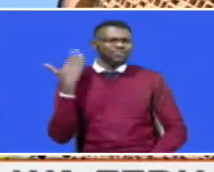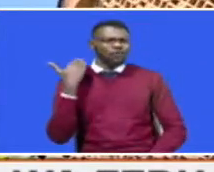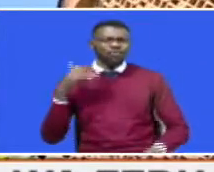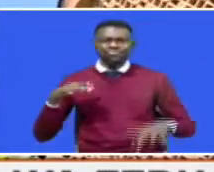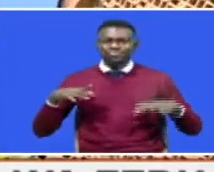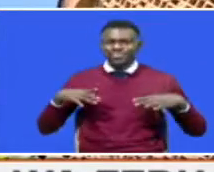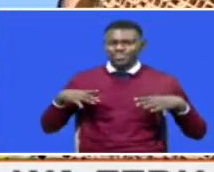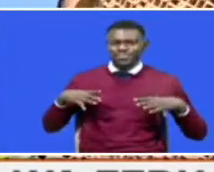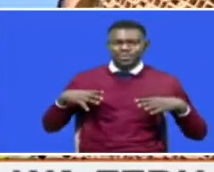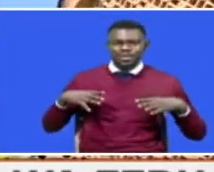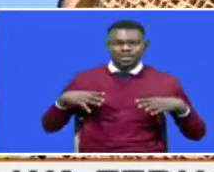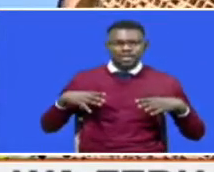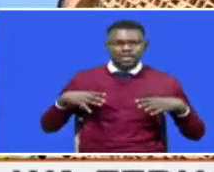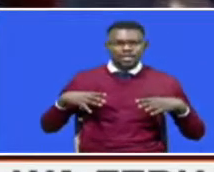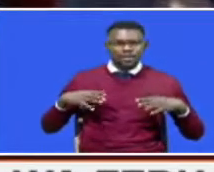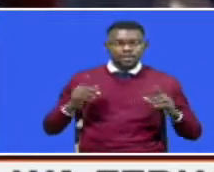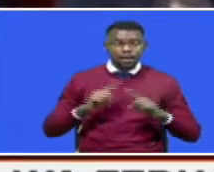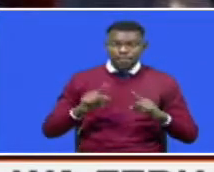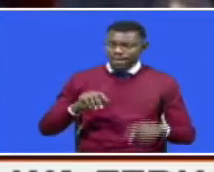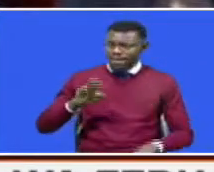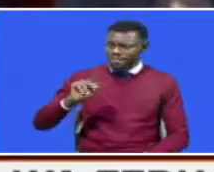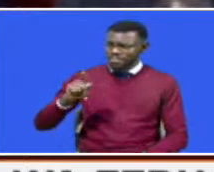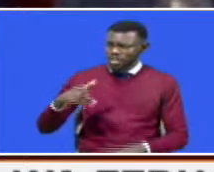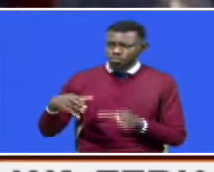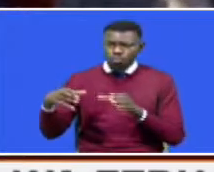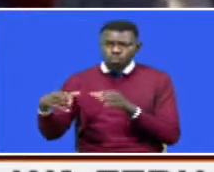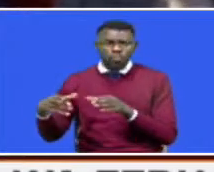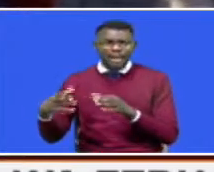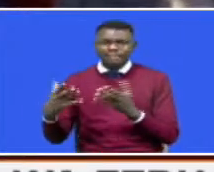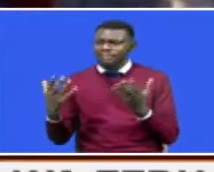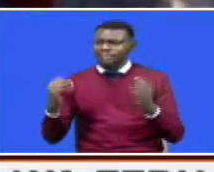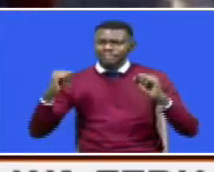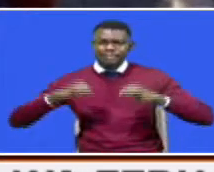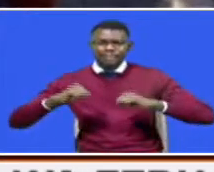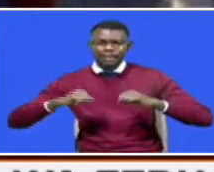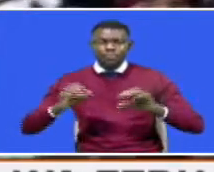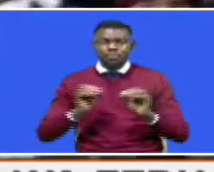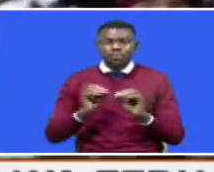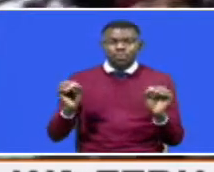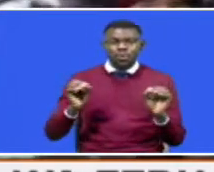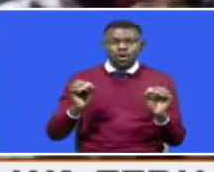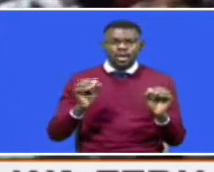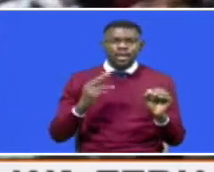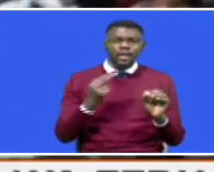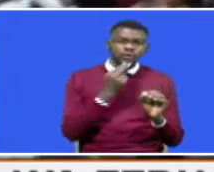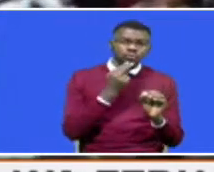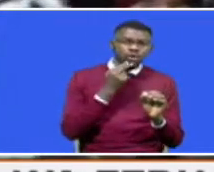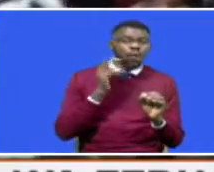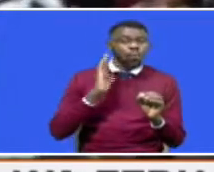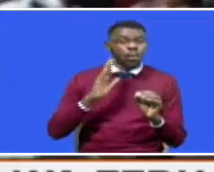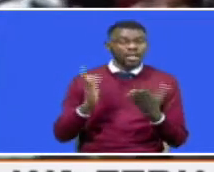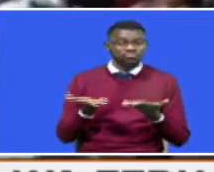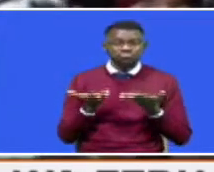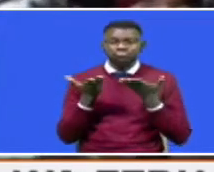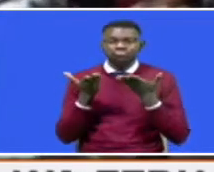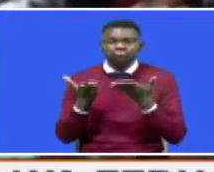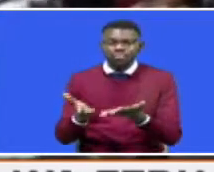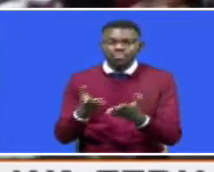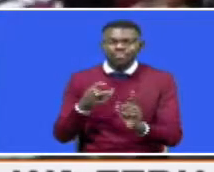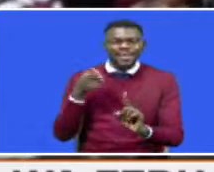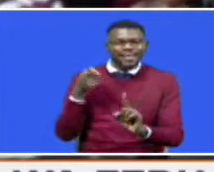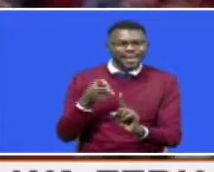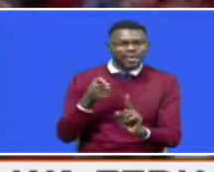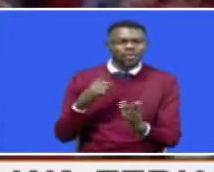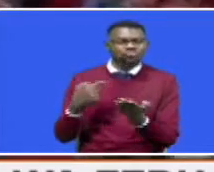Swala tata lililoligawanya bunge linatarajiwa kuwasilishwa siku yoyote kuanzia Jumanne kujadili mswada wa sheria